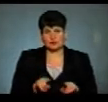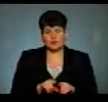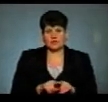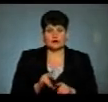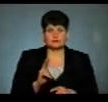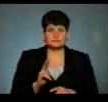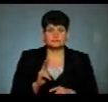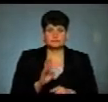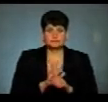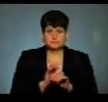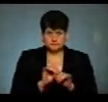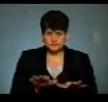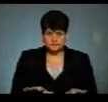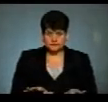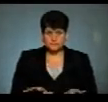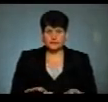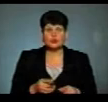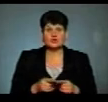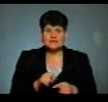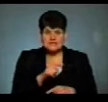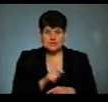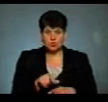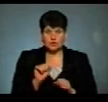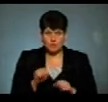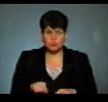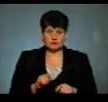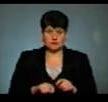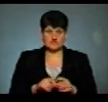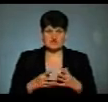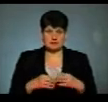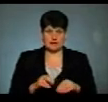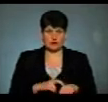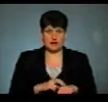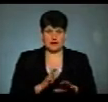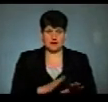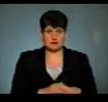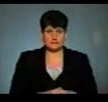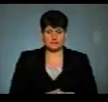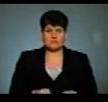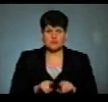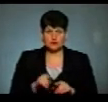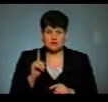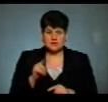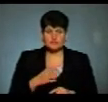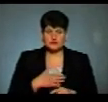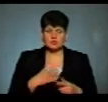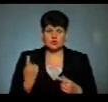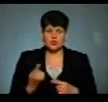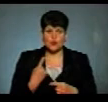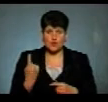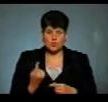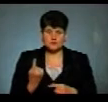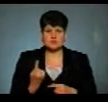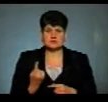COVID-19, то, відповідно, ці люди можуть обстежитися в сімейного лікаря. Ми також знаємо, що в нашій області